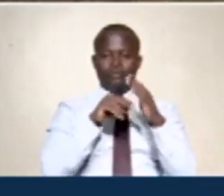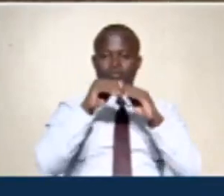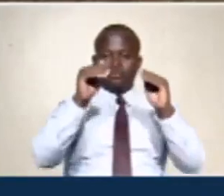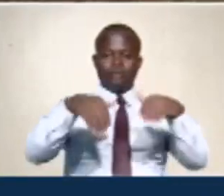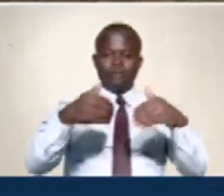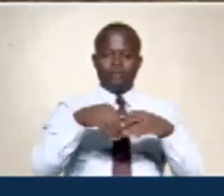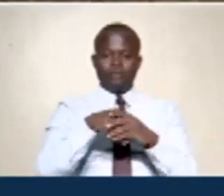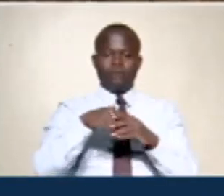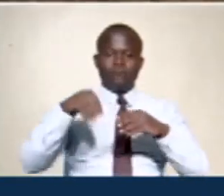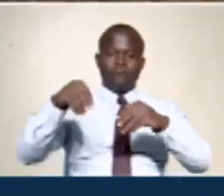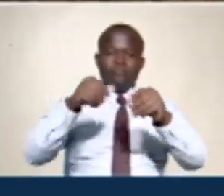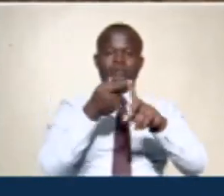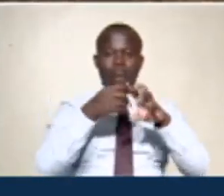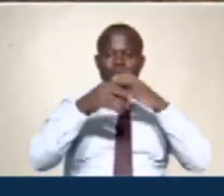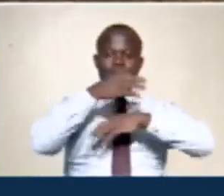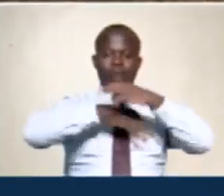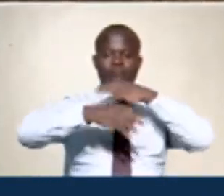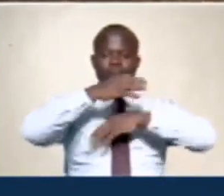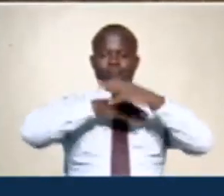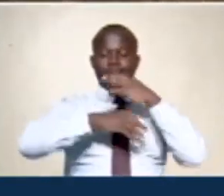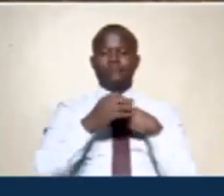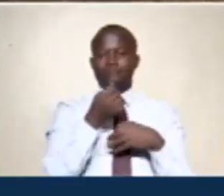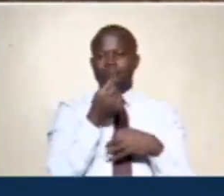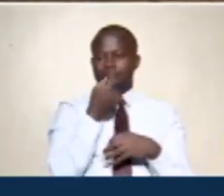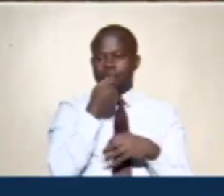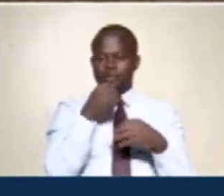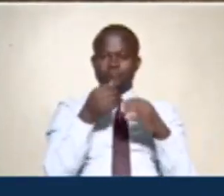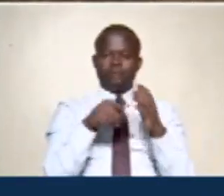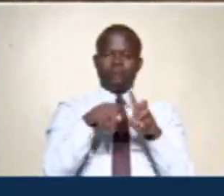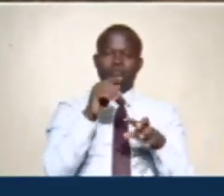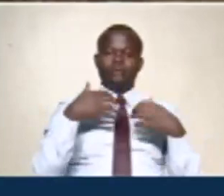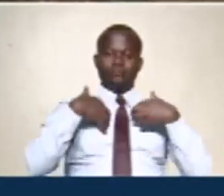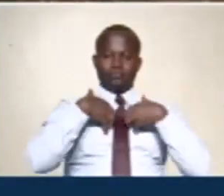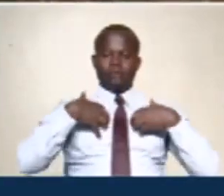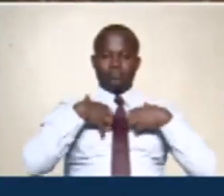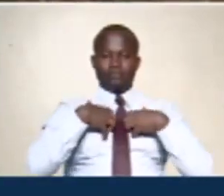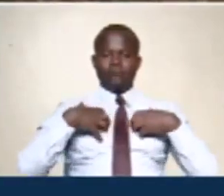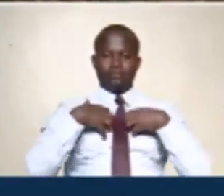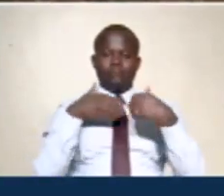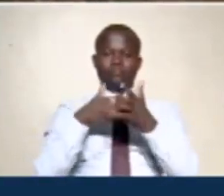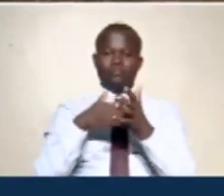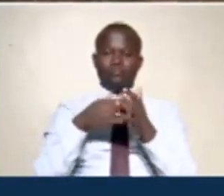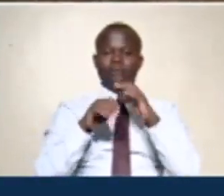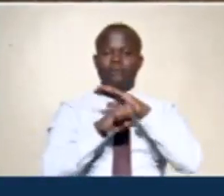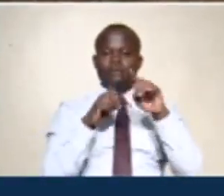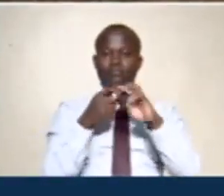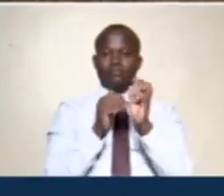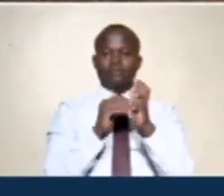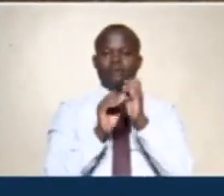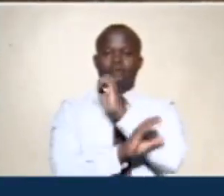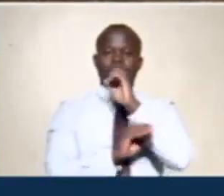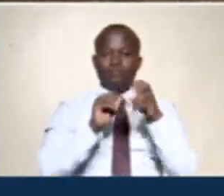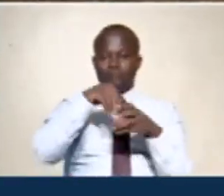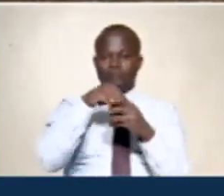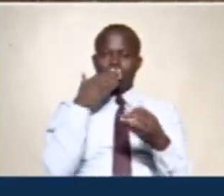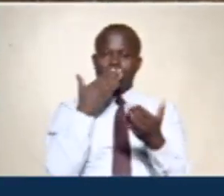buhinzi nk'amafumbire mvaruganda nk'imiti ica udukoko ibyo byose bibangamira nabyo bidukikije ariko usanga n'igihugu nacyo kibihagazemo